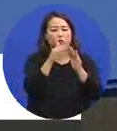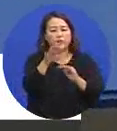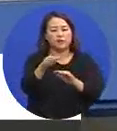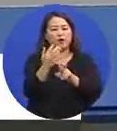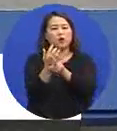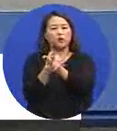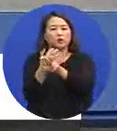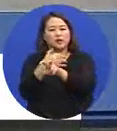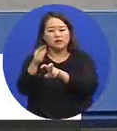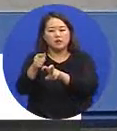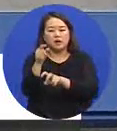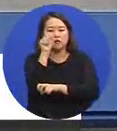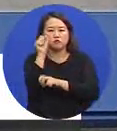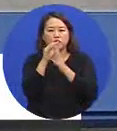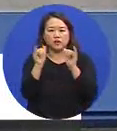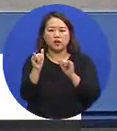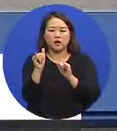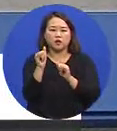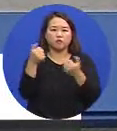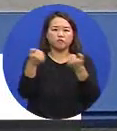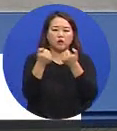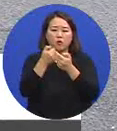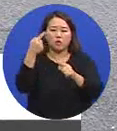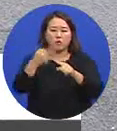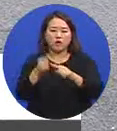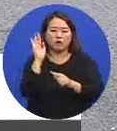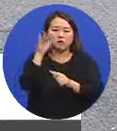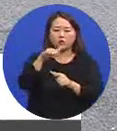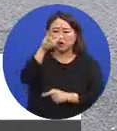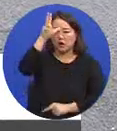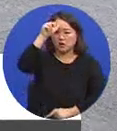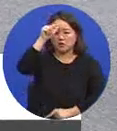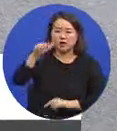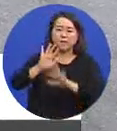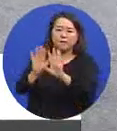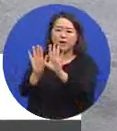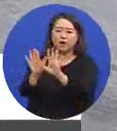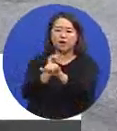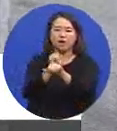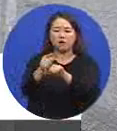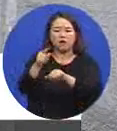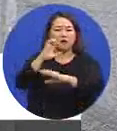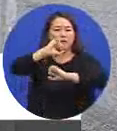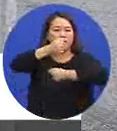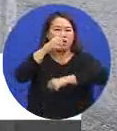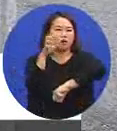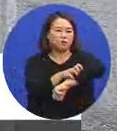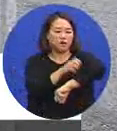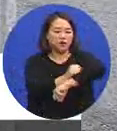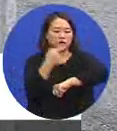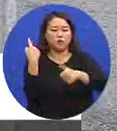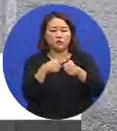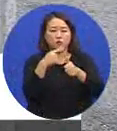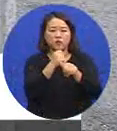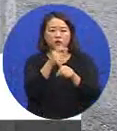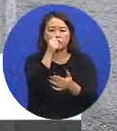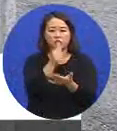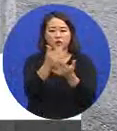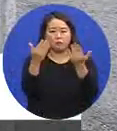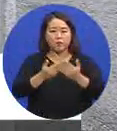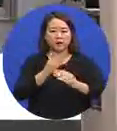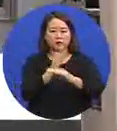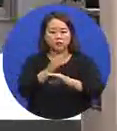다투다가 출동한 B 경위가 이를 말리자 다리를 물어뜯고 욕설을 한 혐의를 받고 있습니다. 경찰 조사에서